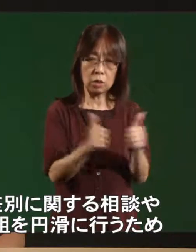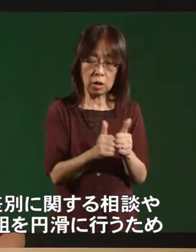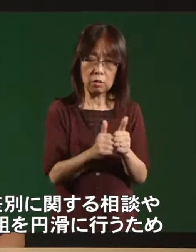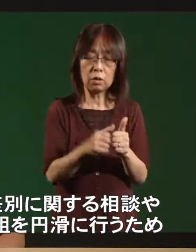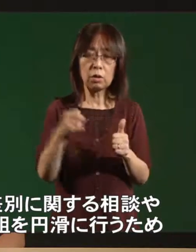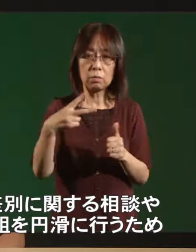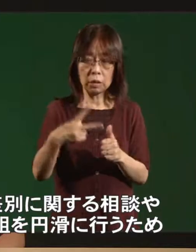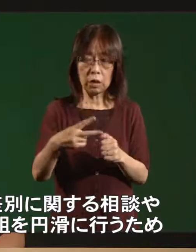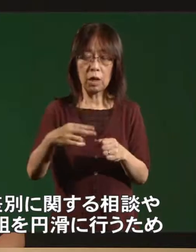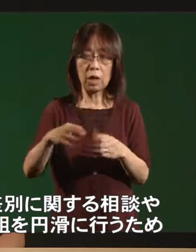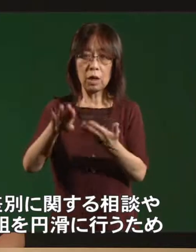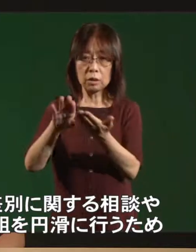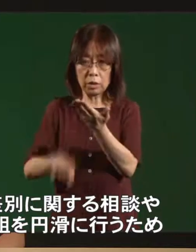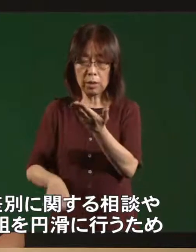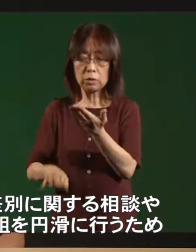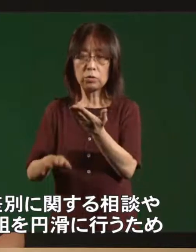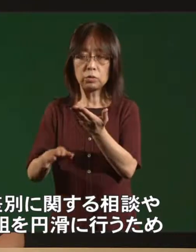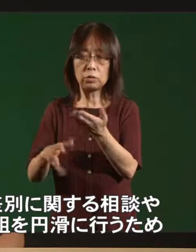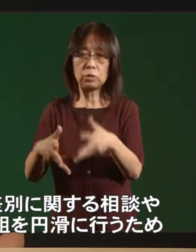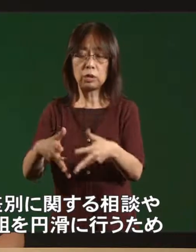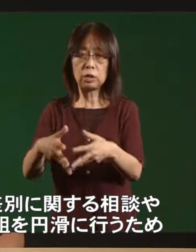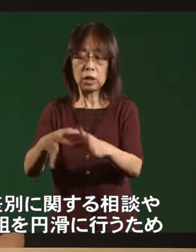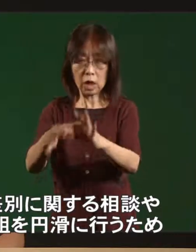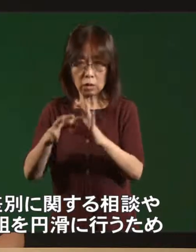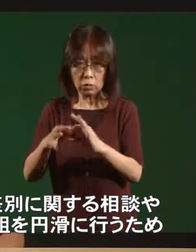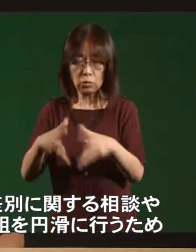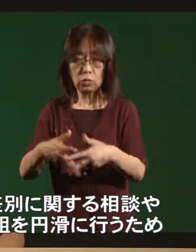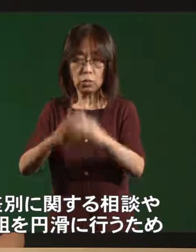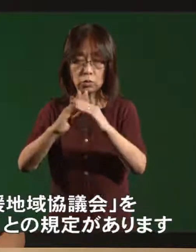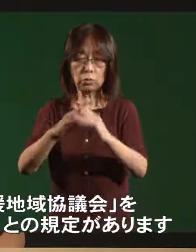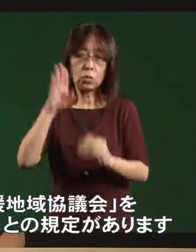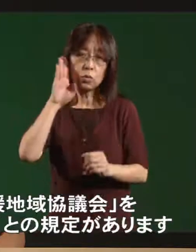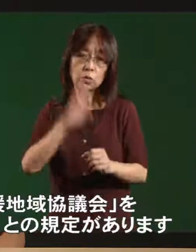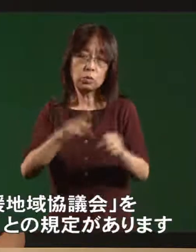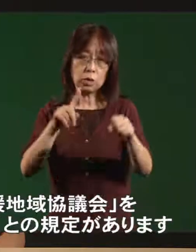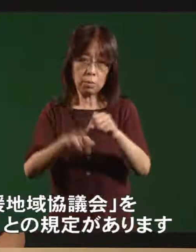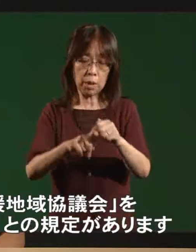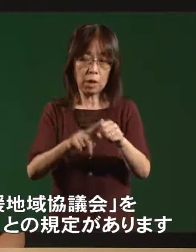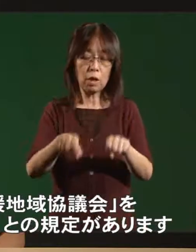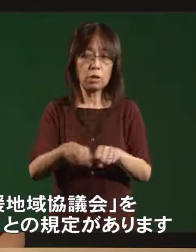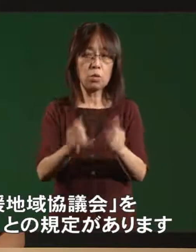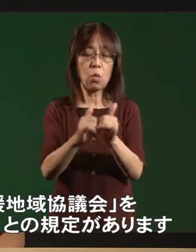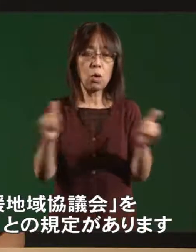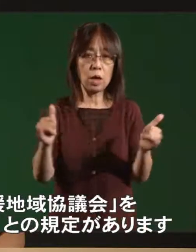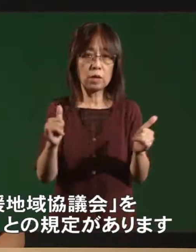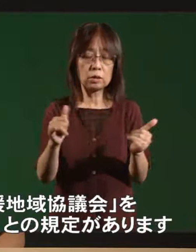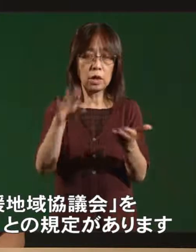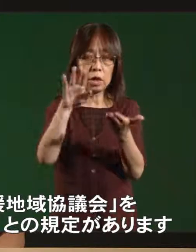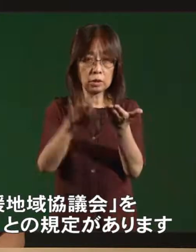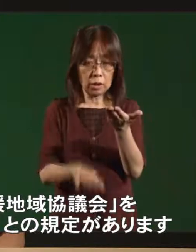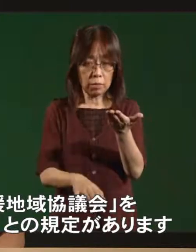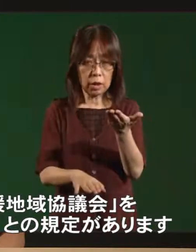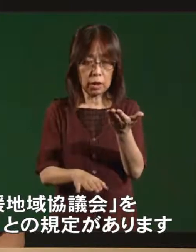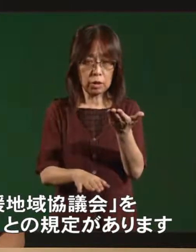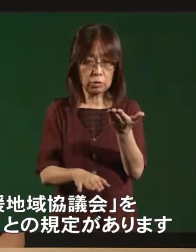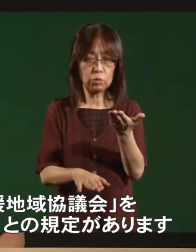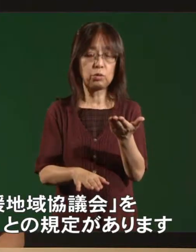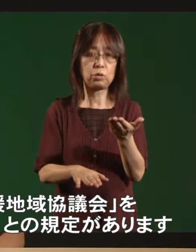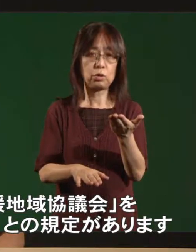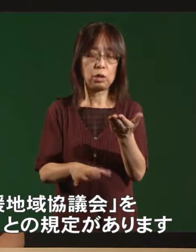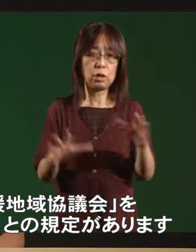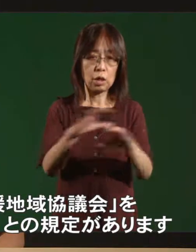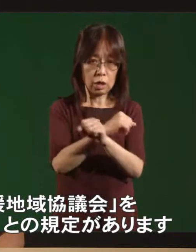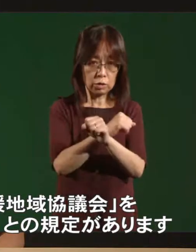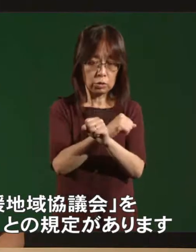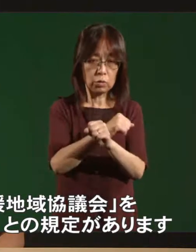差別解消に向けた取り組みを円滑に行うため障害者差別解消支援地域協議会を